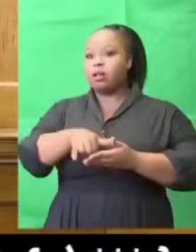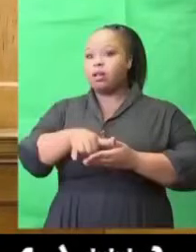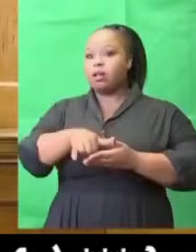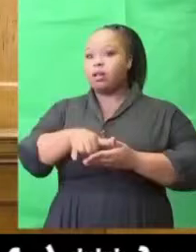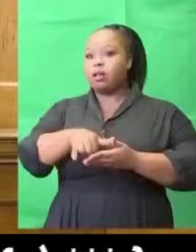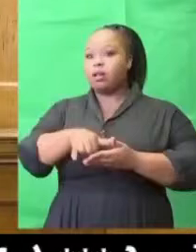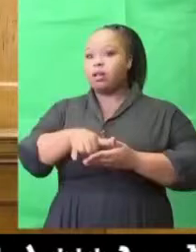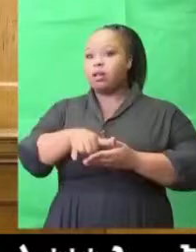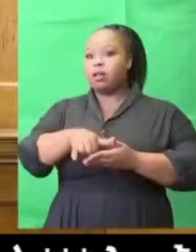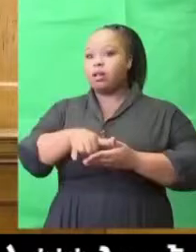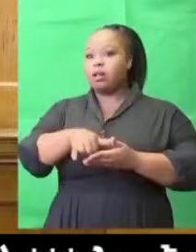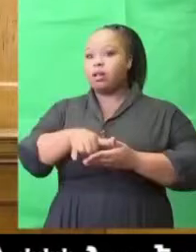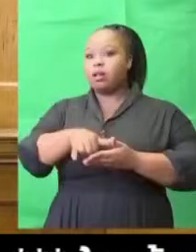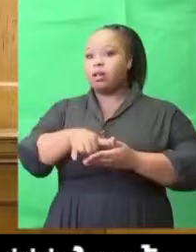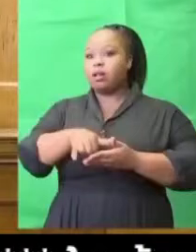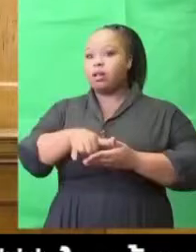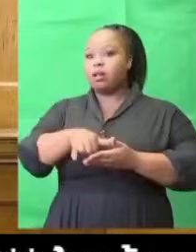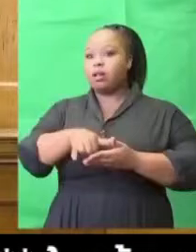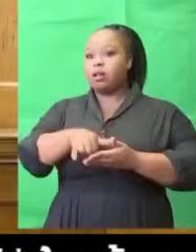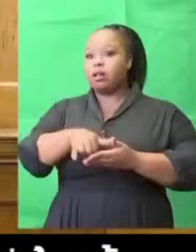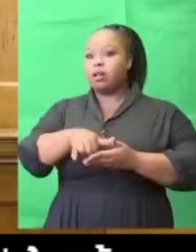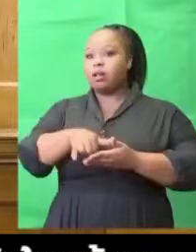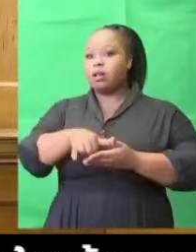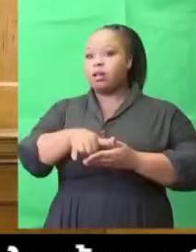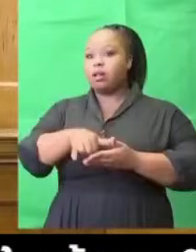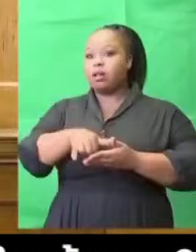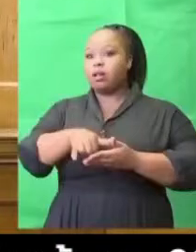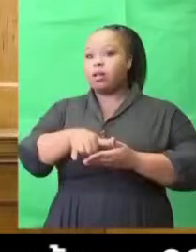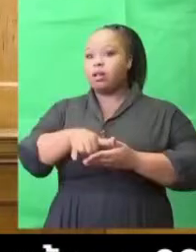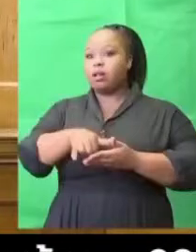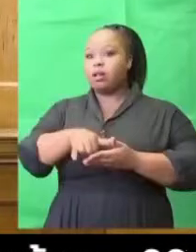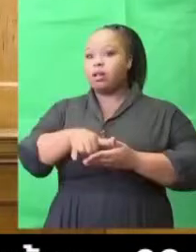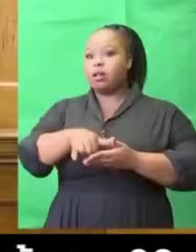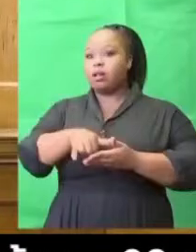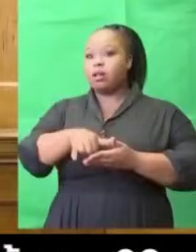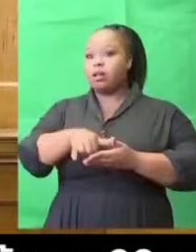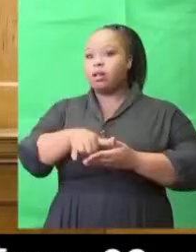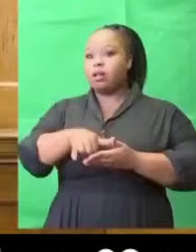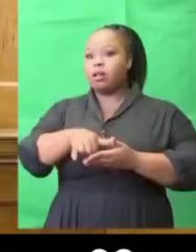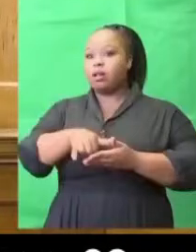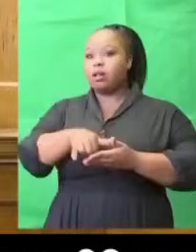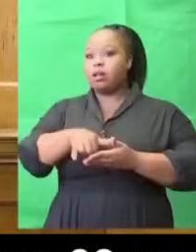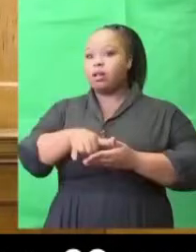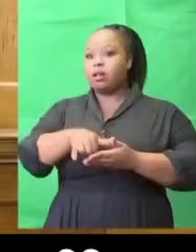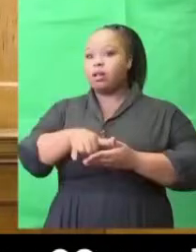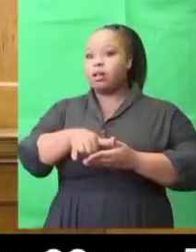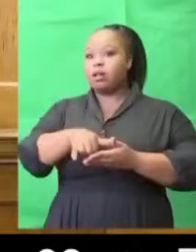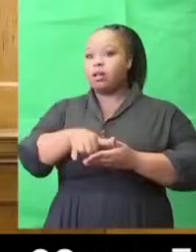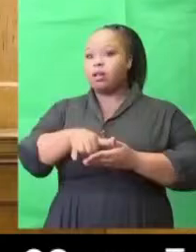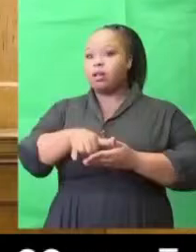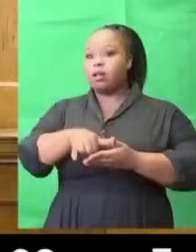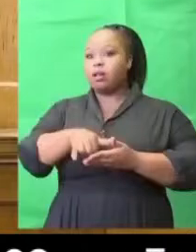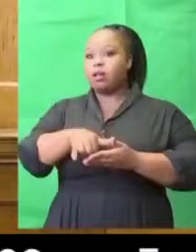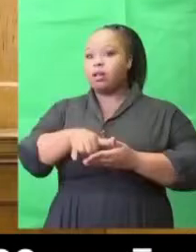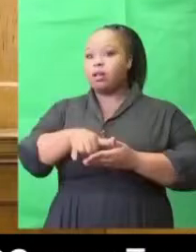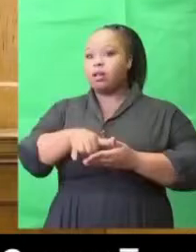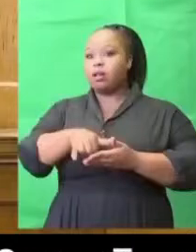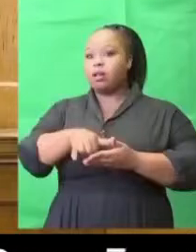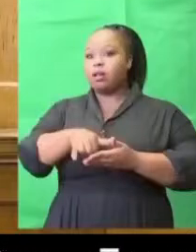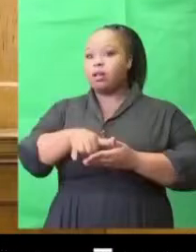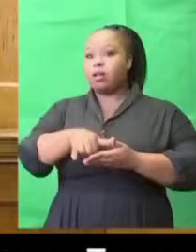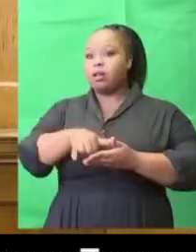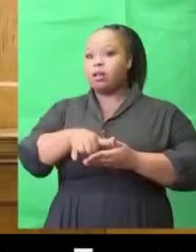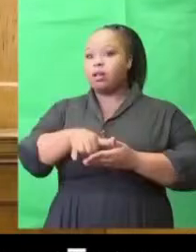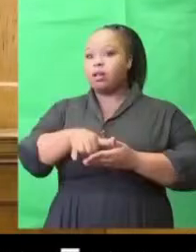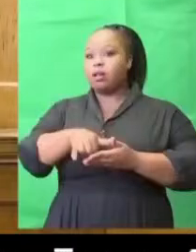ให้ประเทศต่างๆเกิดอาการตระหนกจึงห้ามคนที่มาจากประเทศรอบๆฟริกา